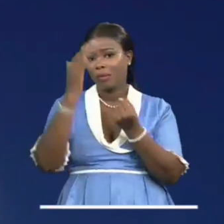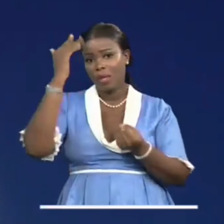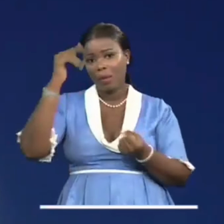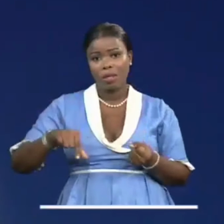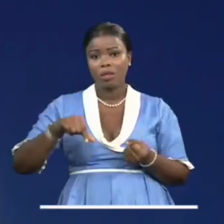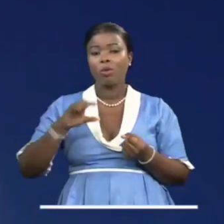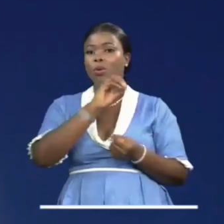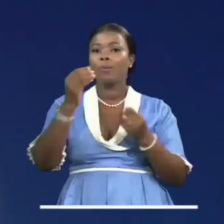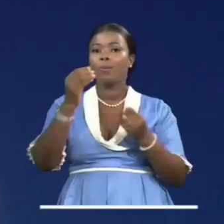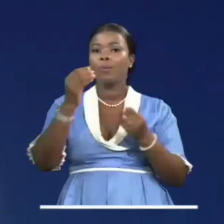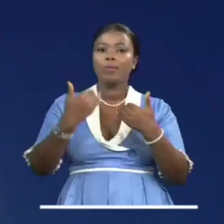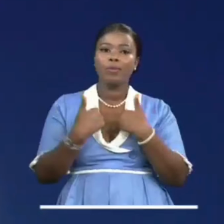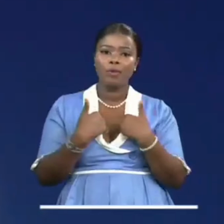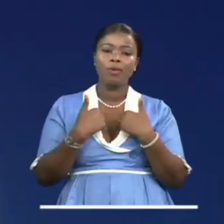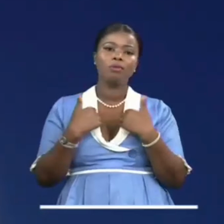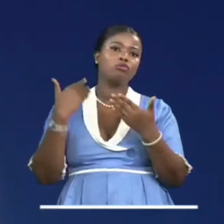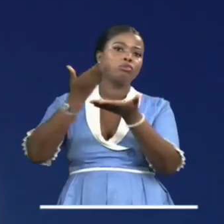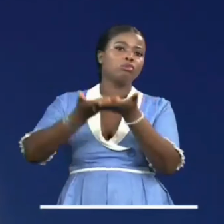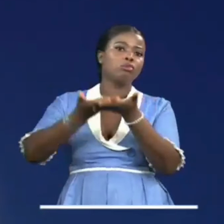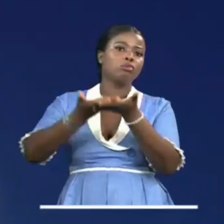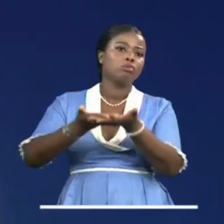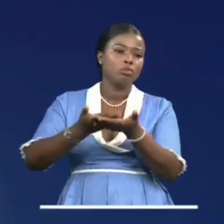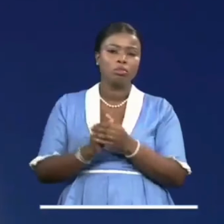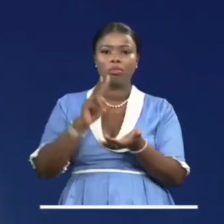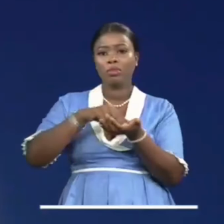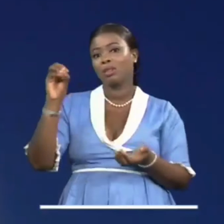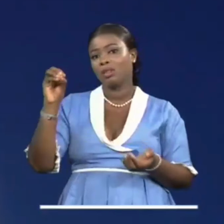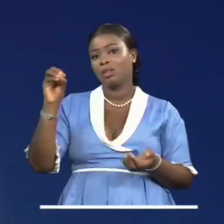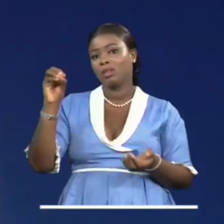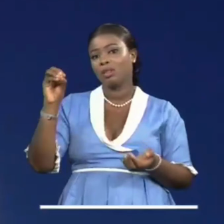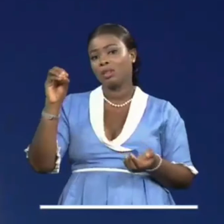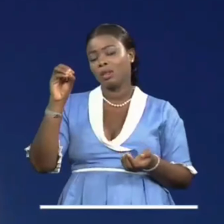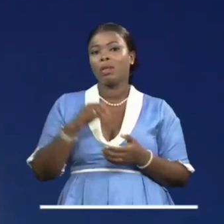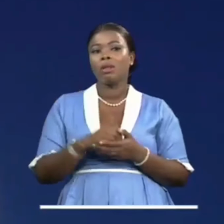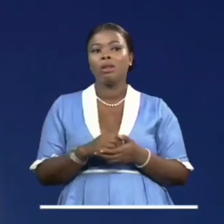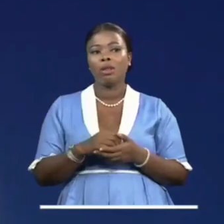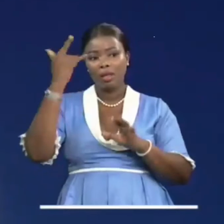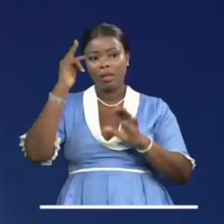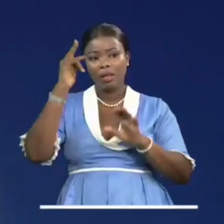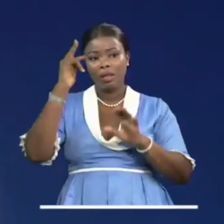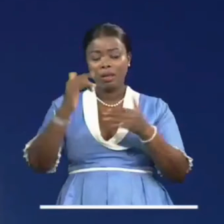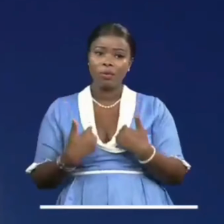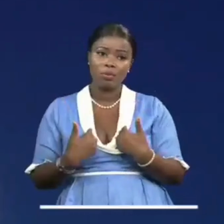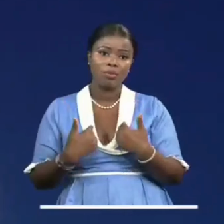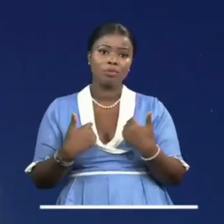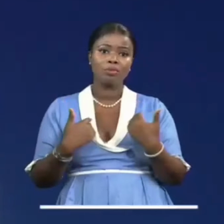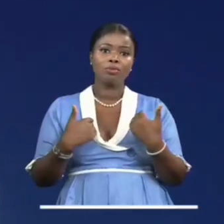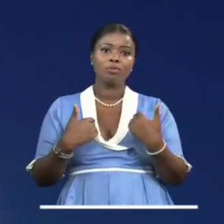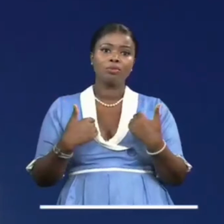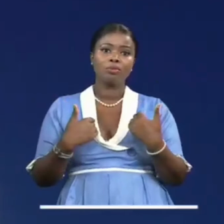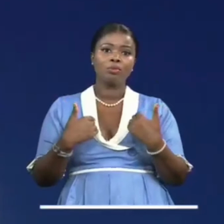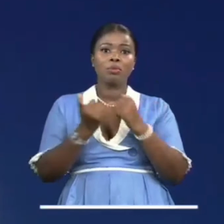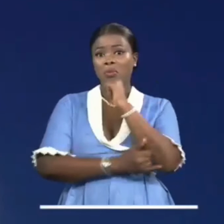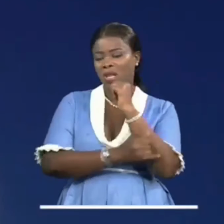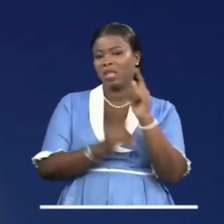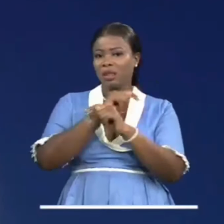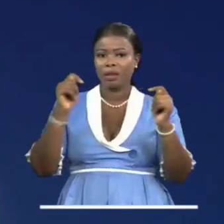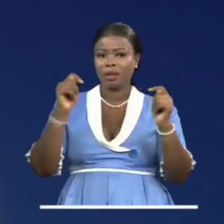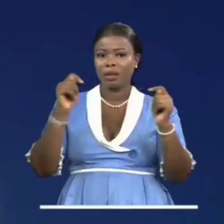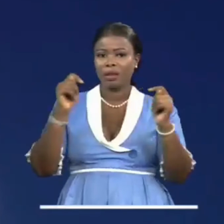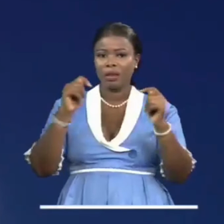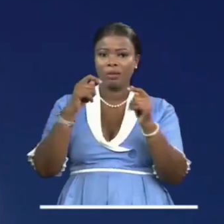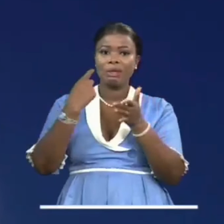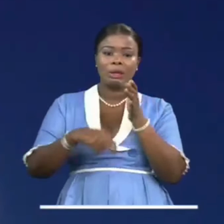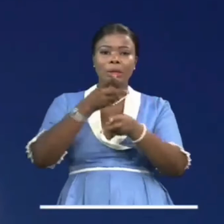marges budgétaire en 2000 il a fallu l'initiative des pays pauvres très endettés PPTE pour pouvoir alléger